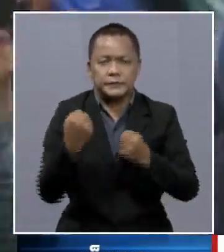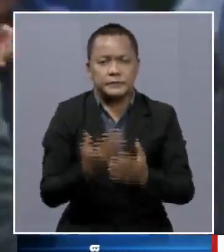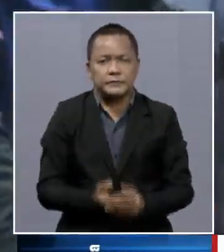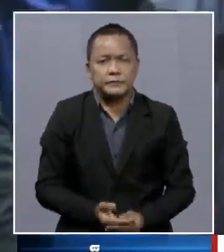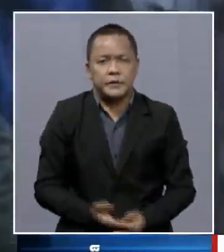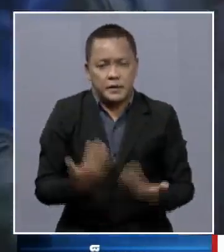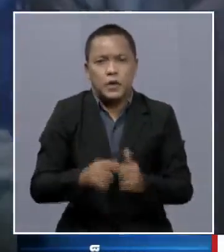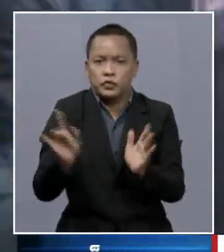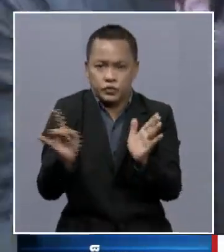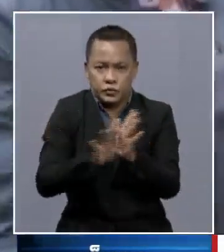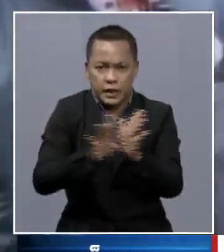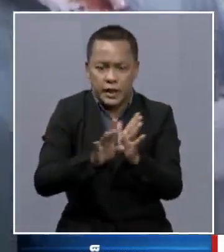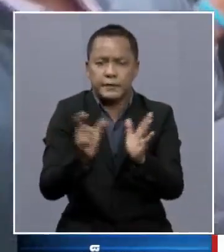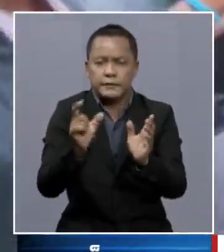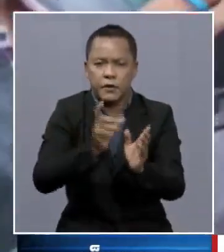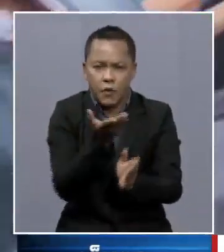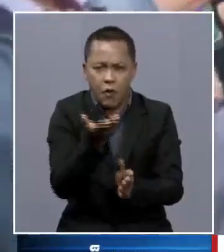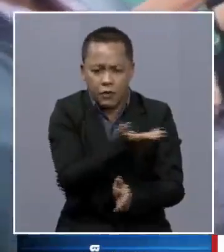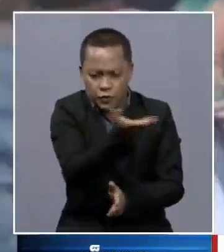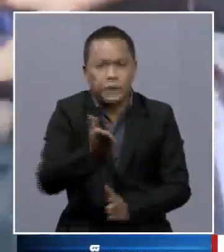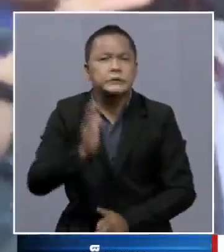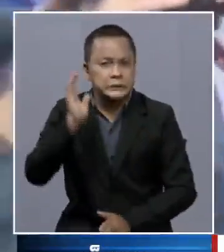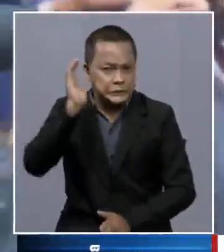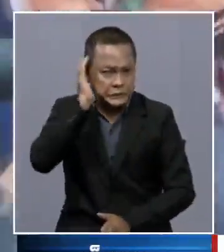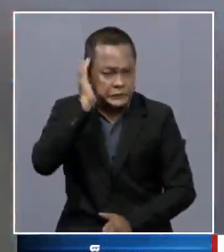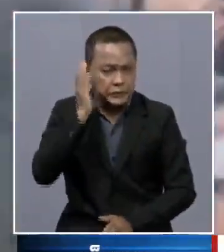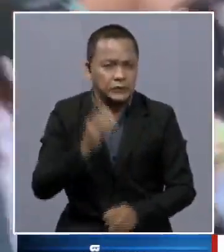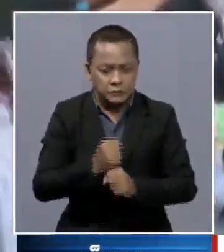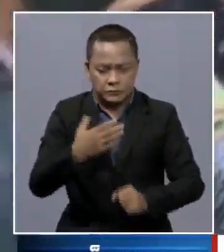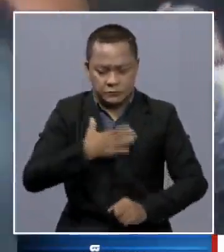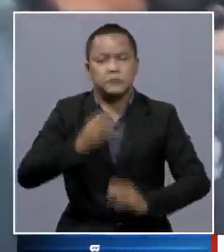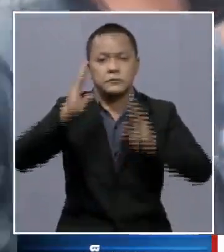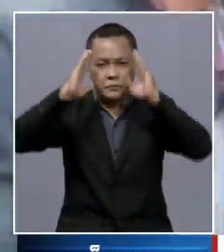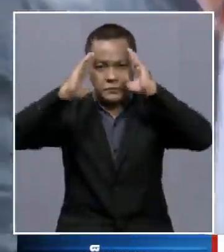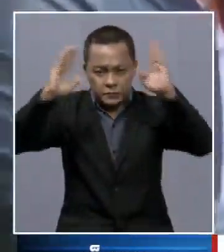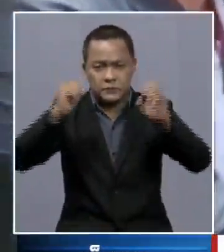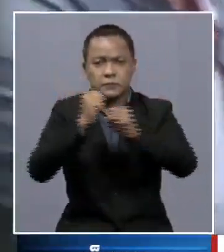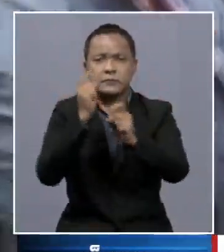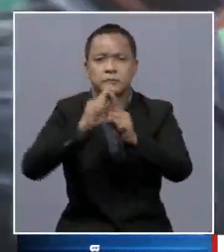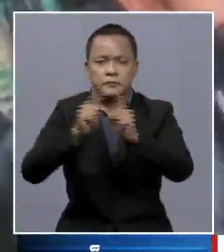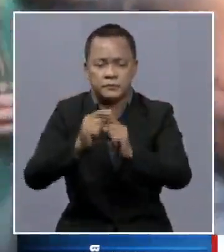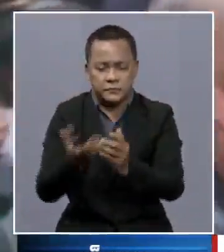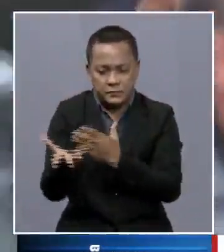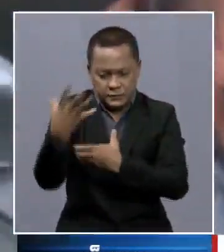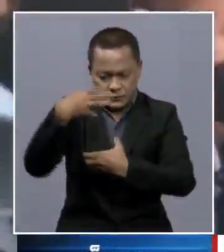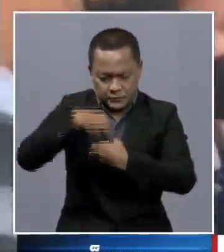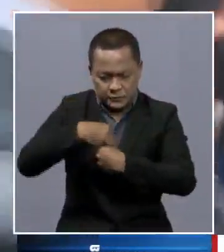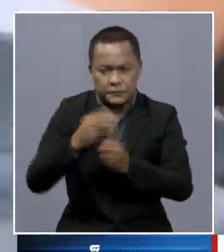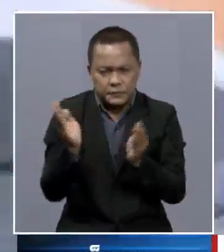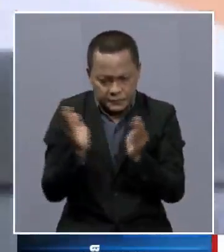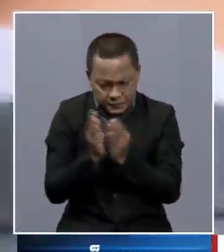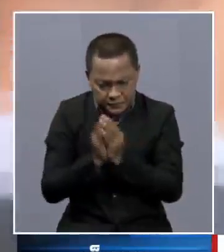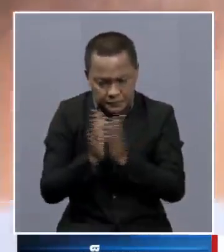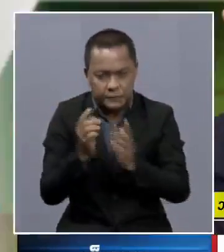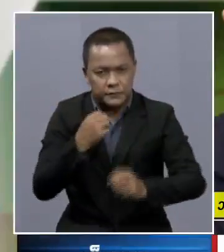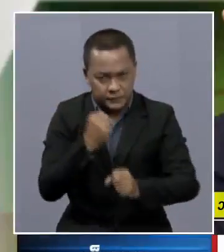่นอายที่สุดกถท้ายวาขอใหทกคนเชื่อนะด้วยประสบการณ์เรื่องราวที่สั่งสมมาจะทําให